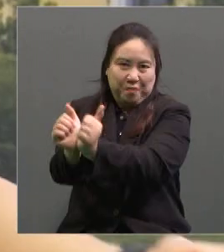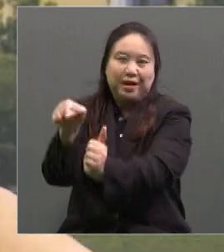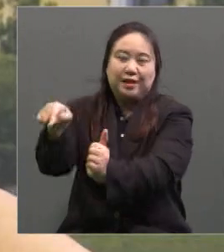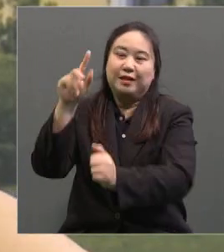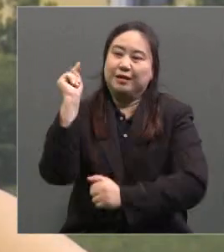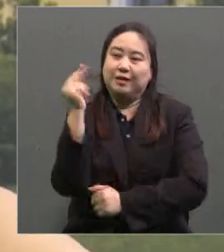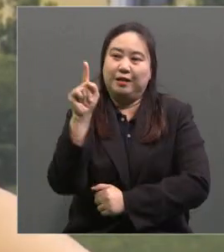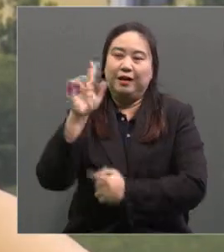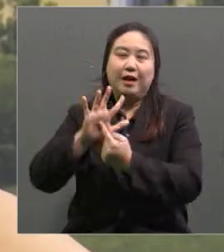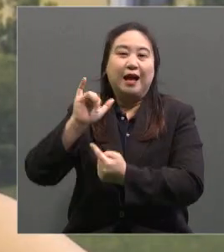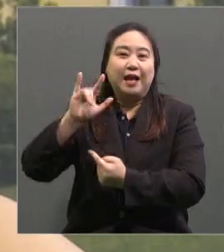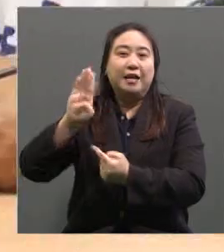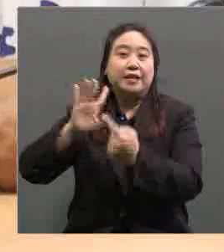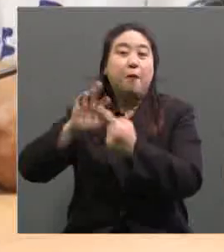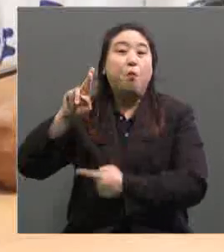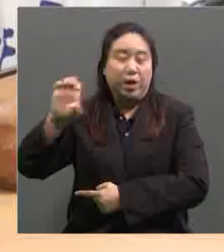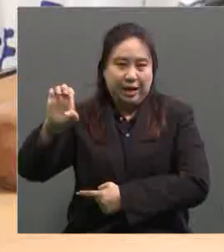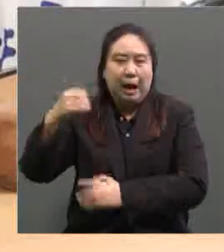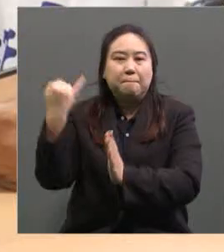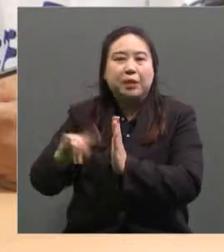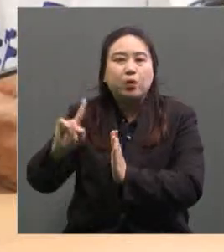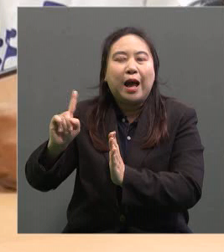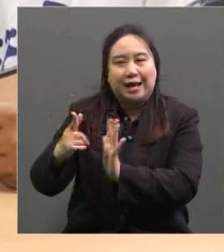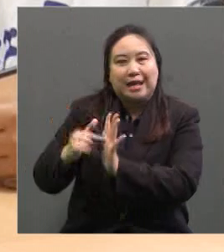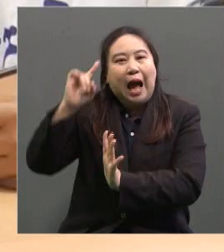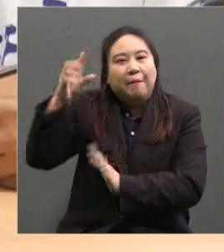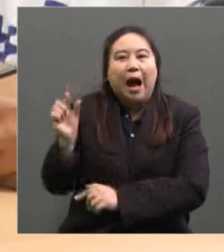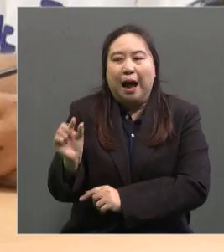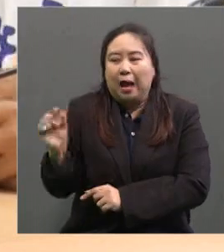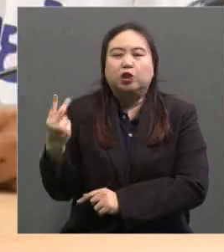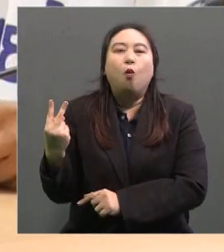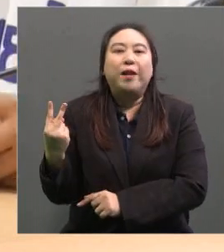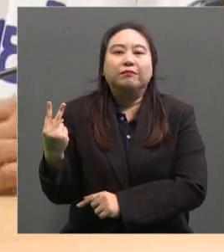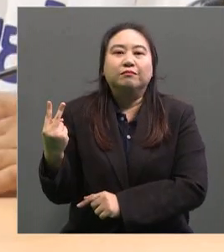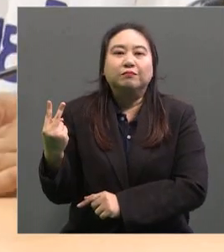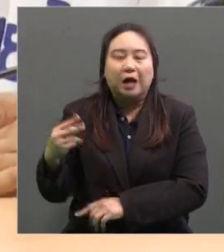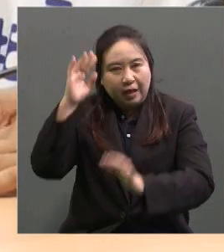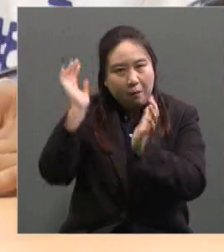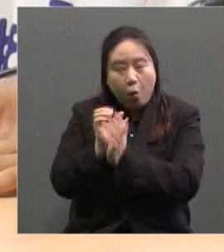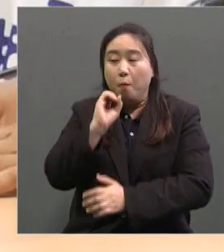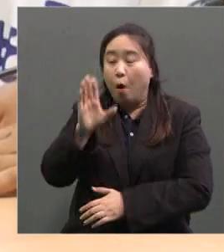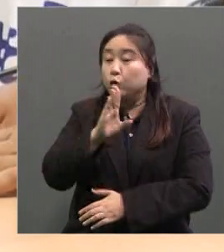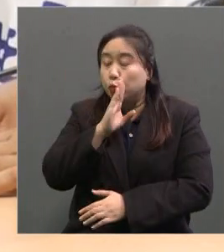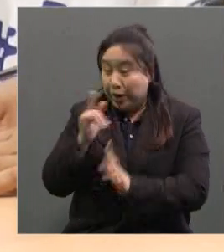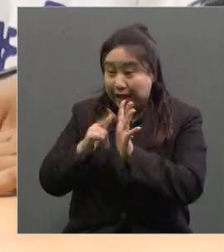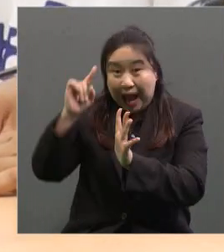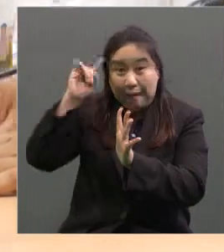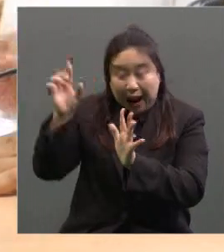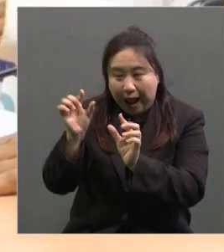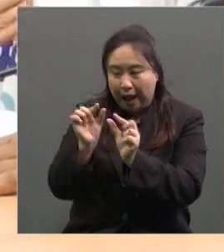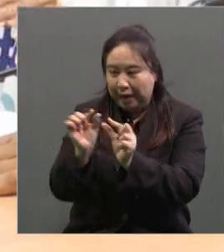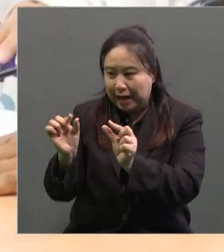ธัญญบุรีข้อหาครอบครองยาบ้า 2เม็ดตำรวจเนี่ยอ้างว่าถ้ายาบ้าไม่เกิน 5เม็ดจะไม่ติดคุกแต่อันเนี้ยเป็น